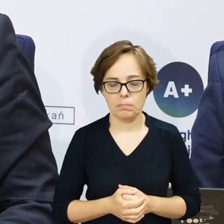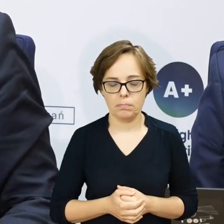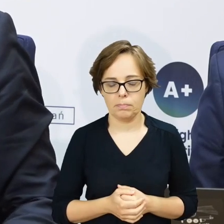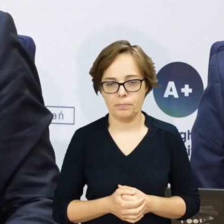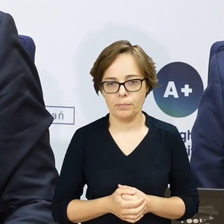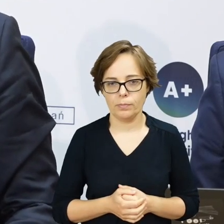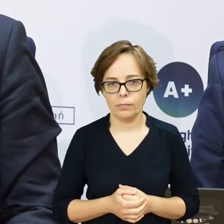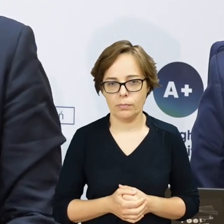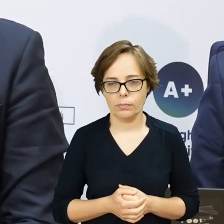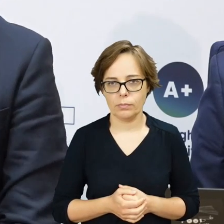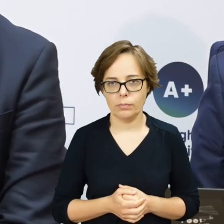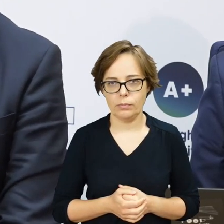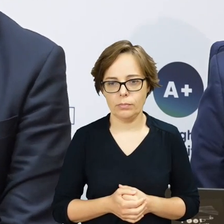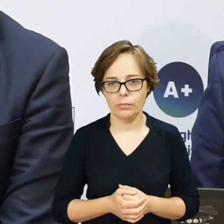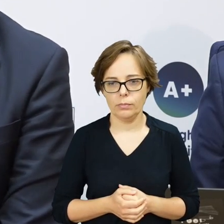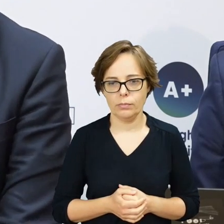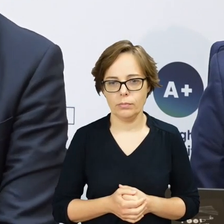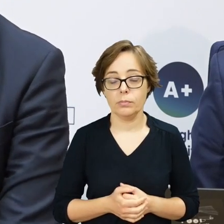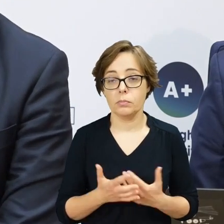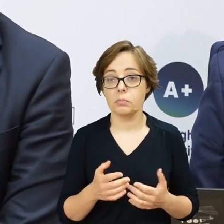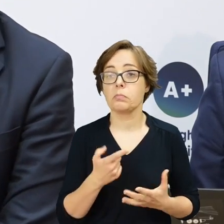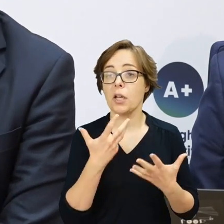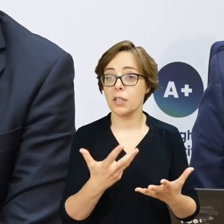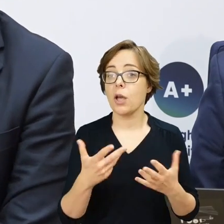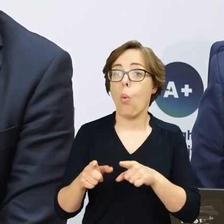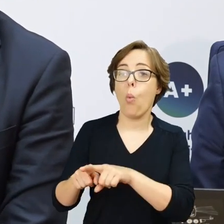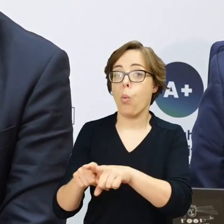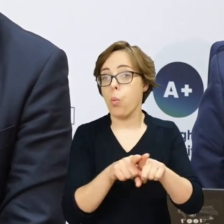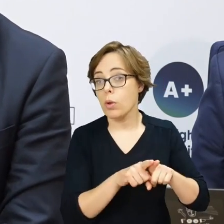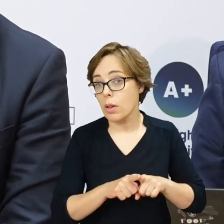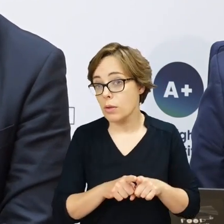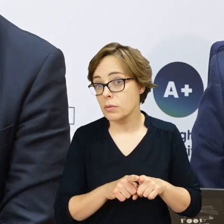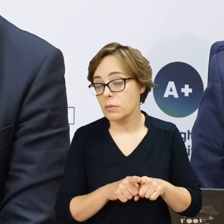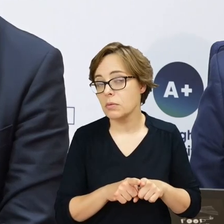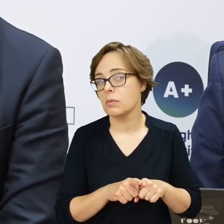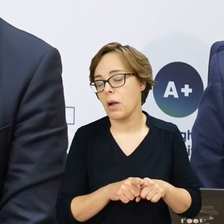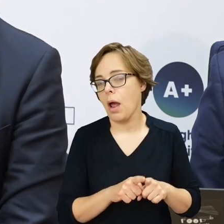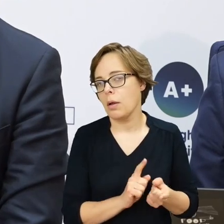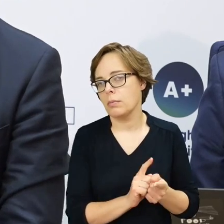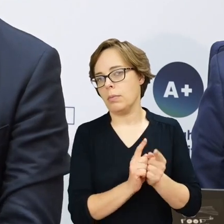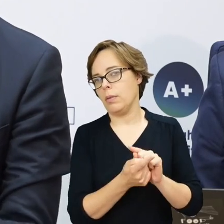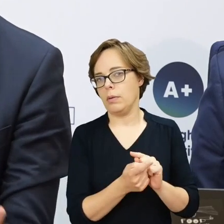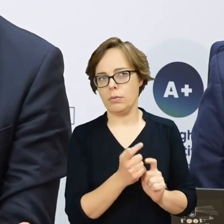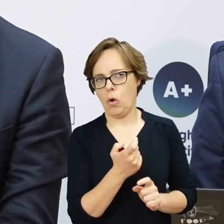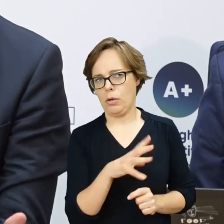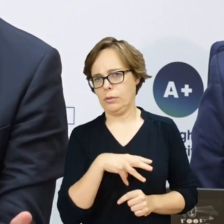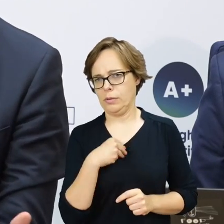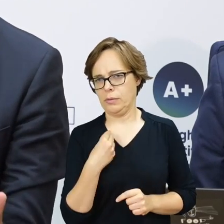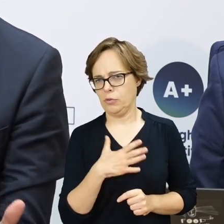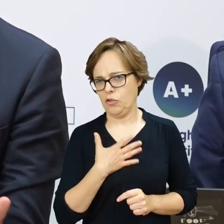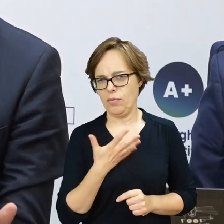ujednolicenia zrobiło się no, coś dziwnego, powiem kolokwialnie, dlatego że wbrew pozorom ten